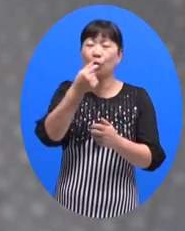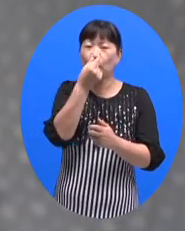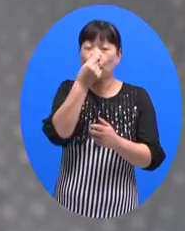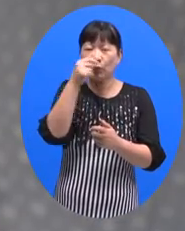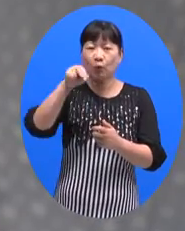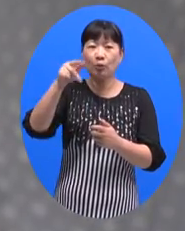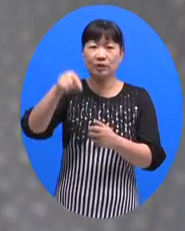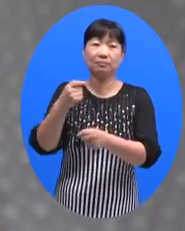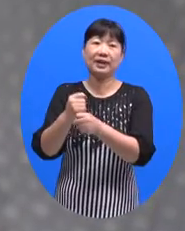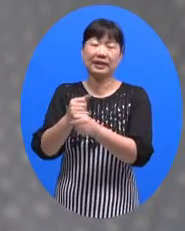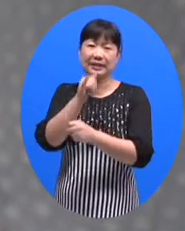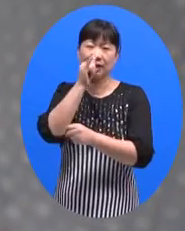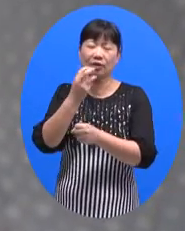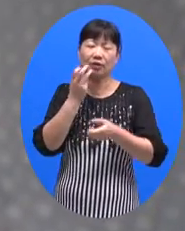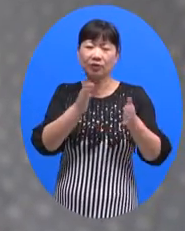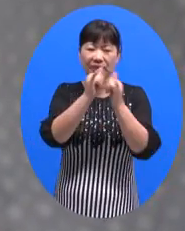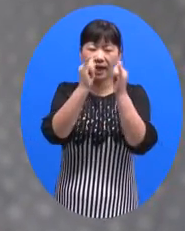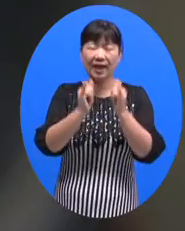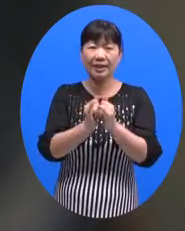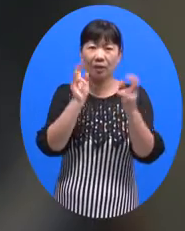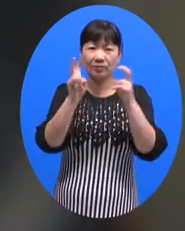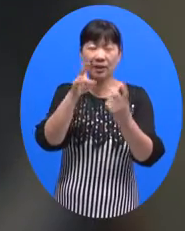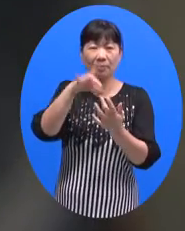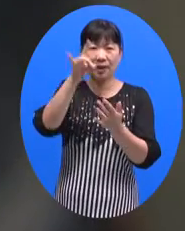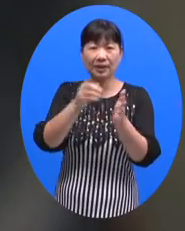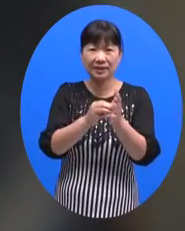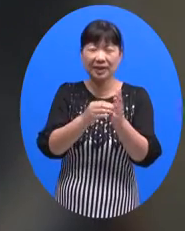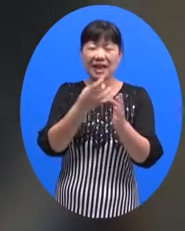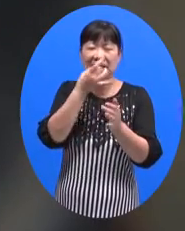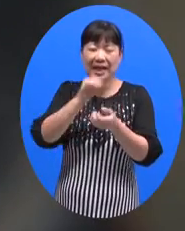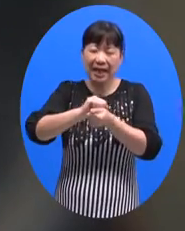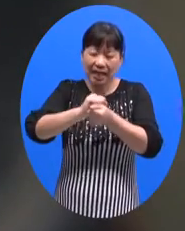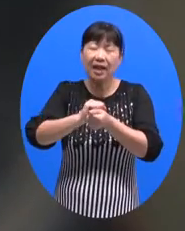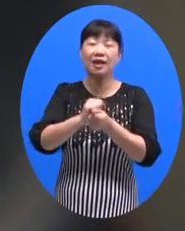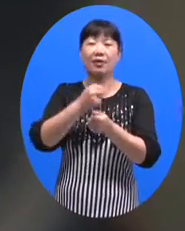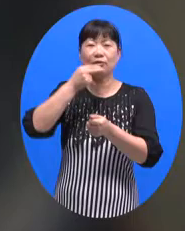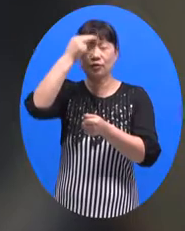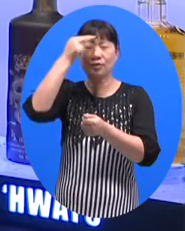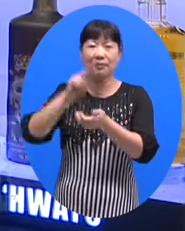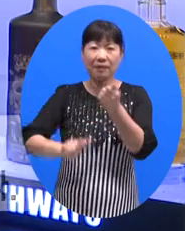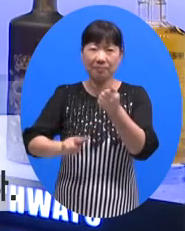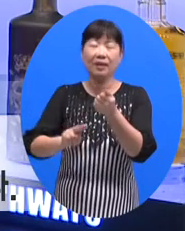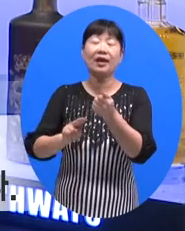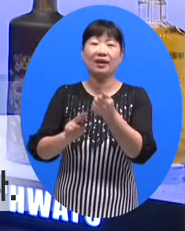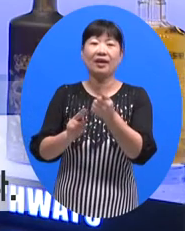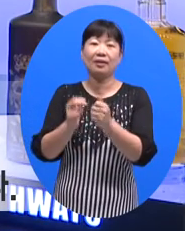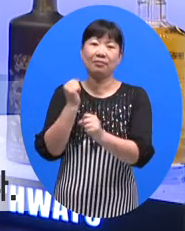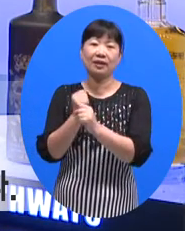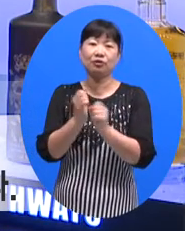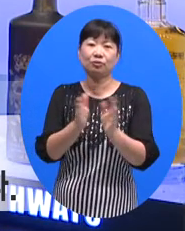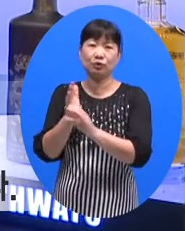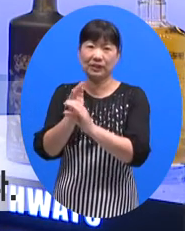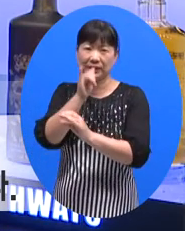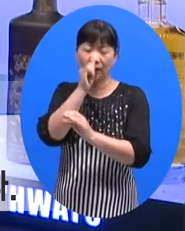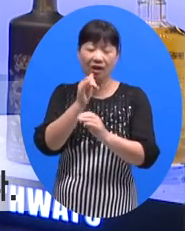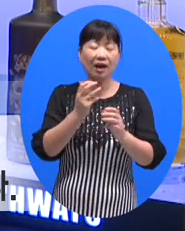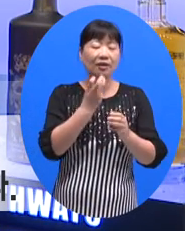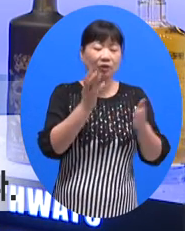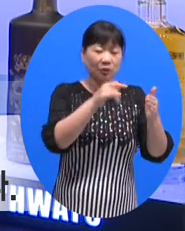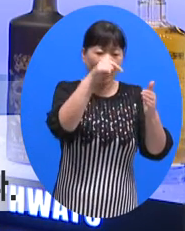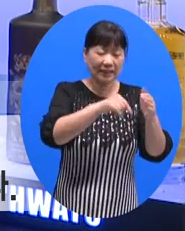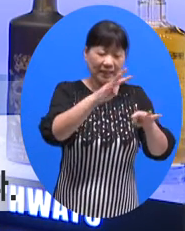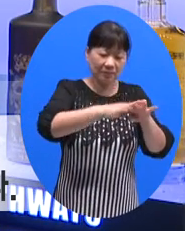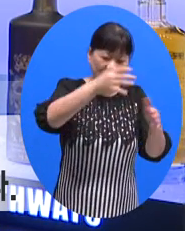업체로 선정 도에 시설개선 지원을 받고 막걸리 제조와 판매를 준비하고 있습니다 지역 농민들과 가치 상승을 하면서